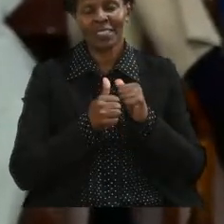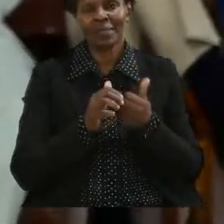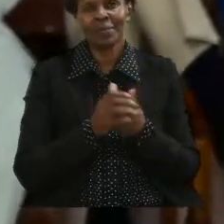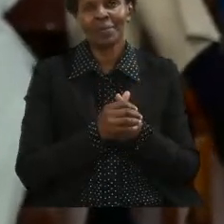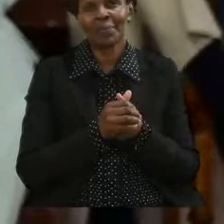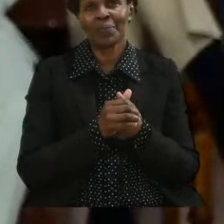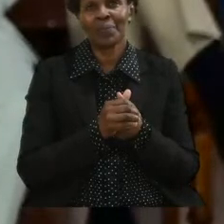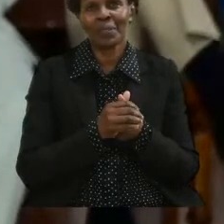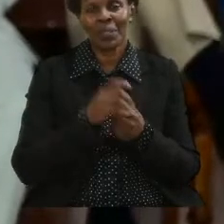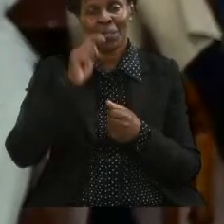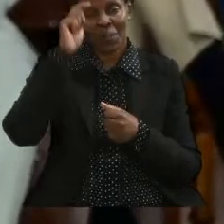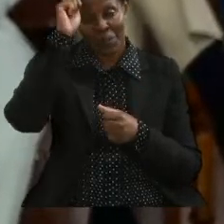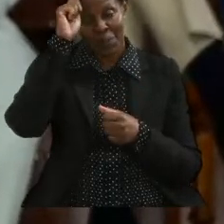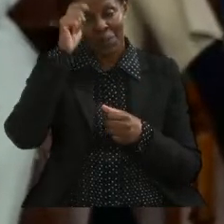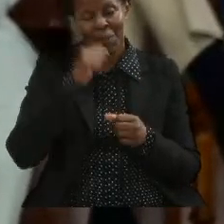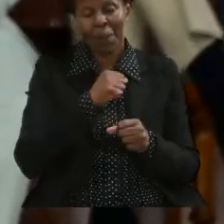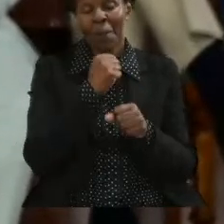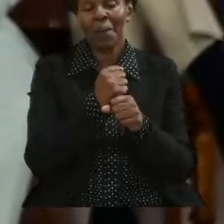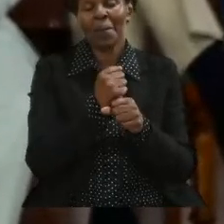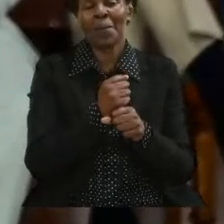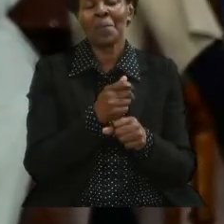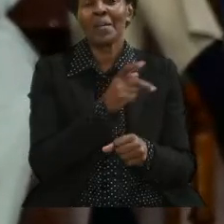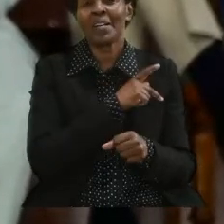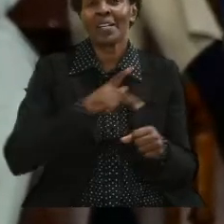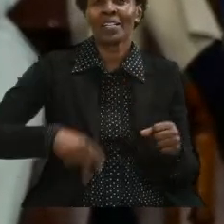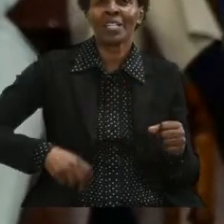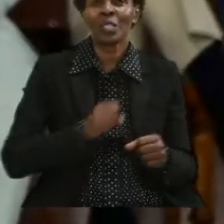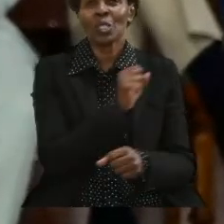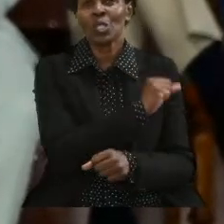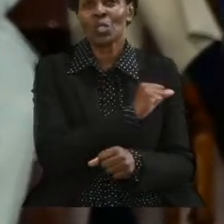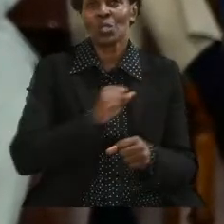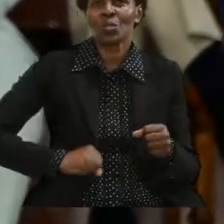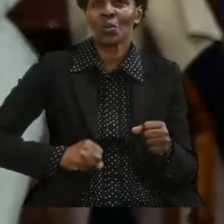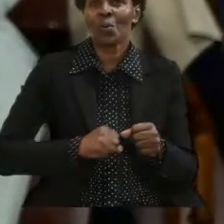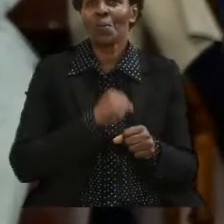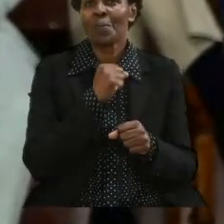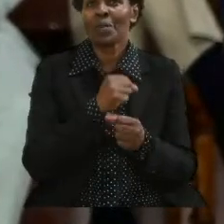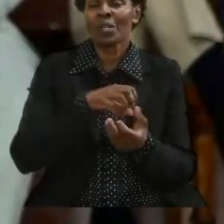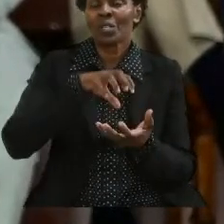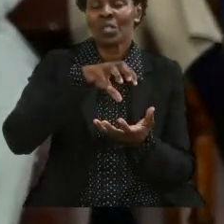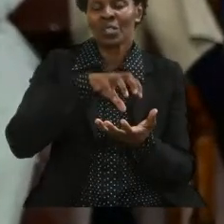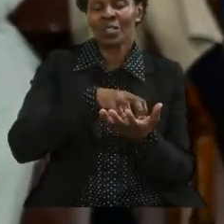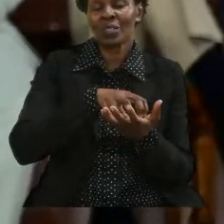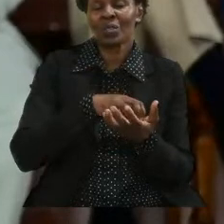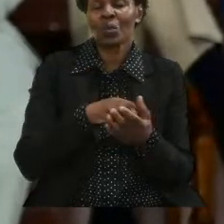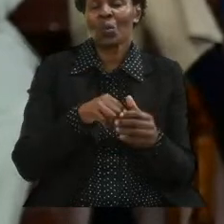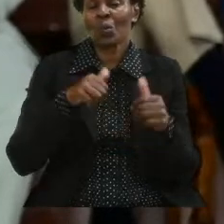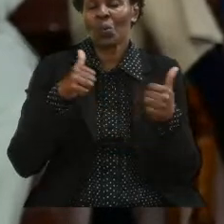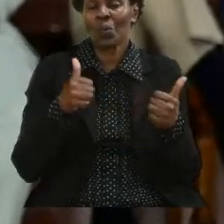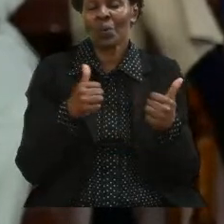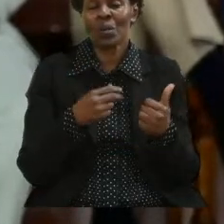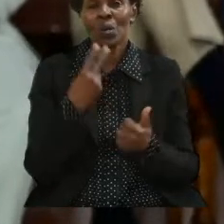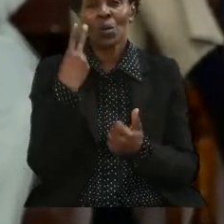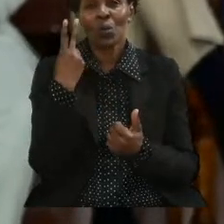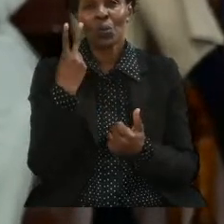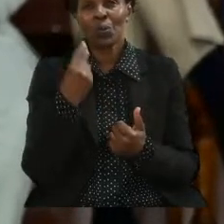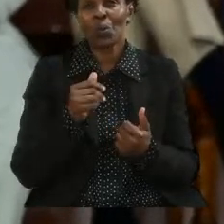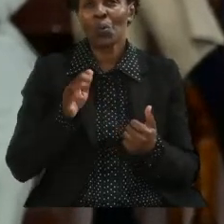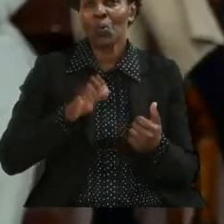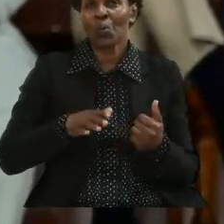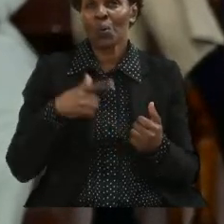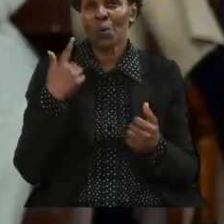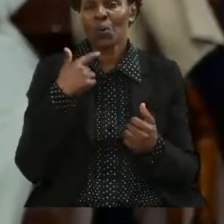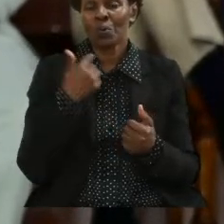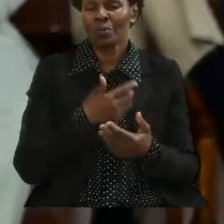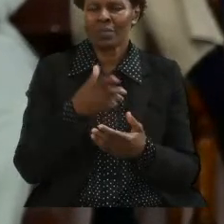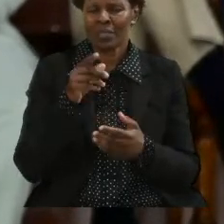ugi watumire muthamaki Sulaimani atue cira gatigati ka atumia eri aria marakararanagia